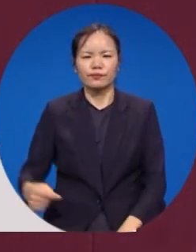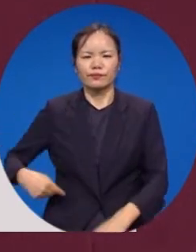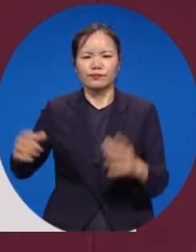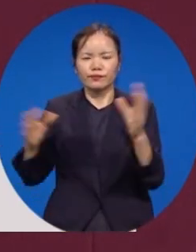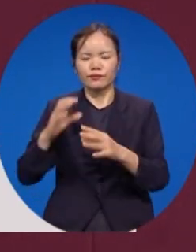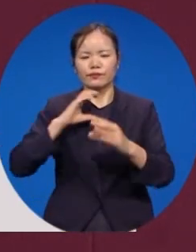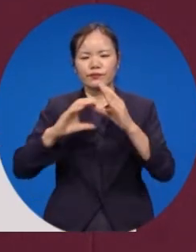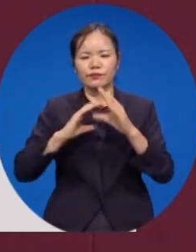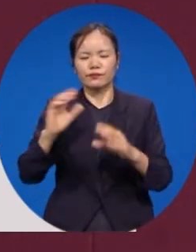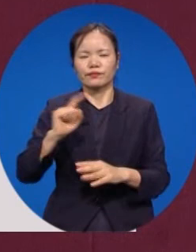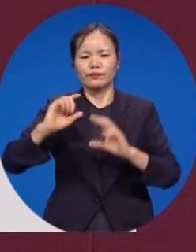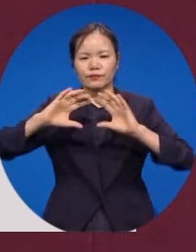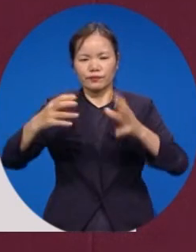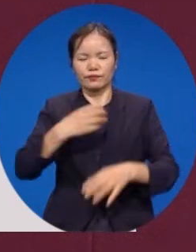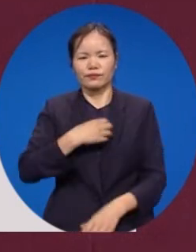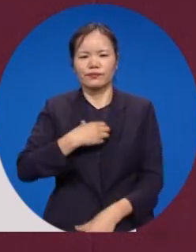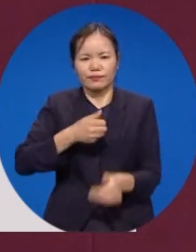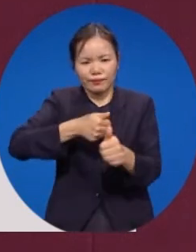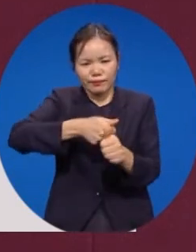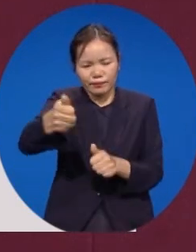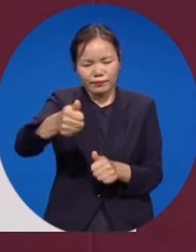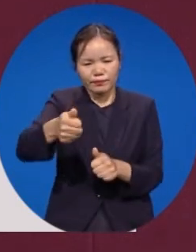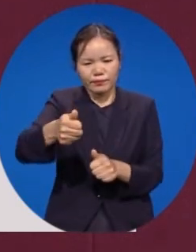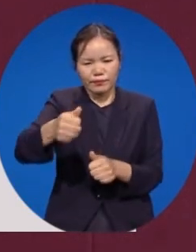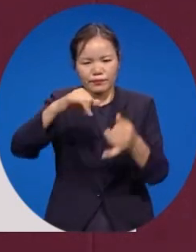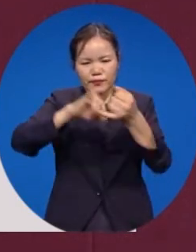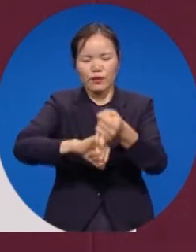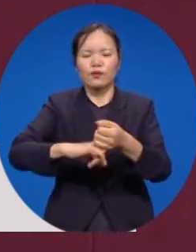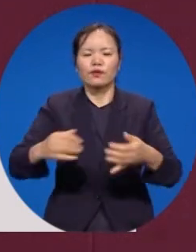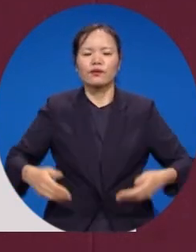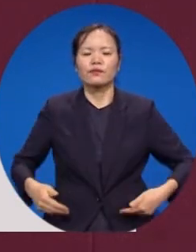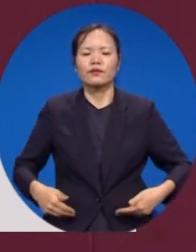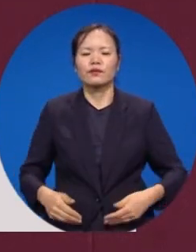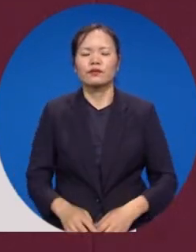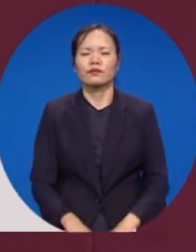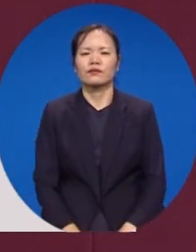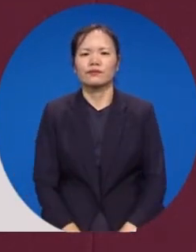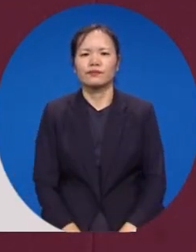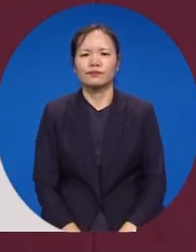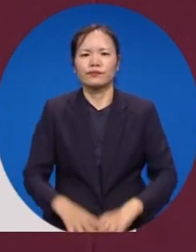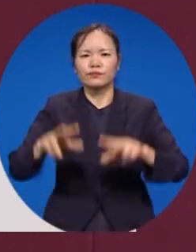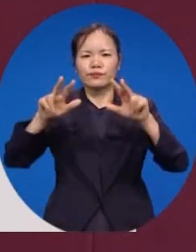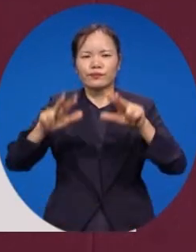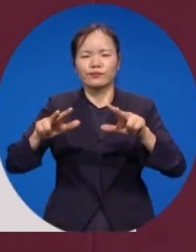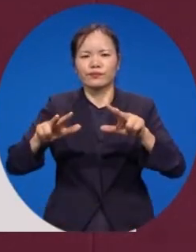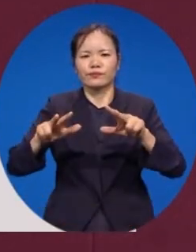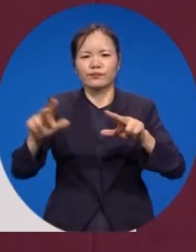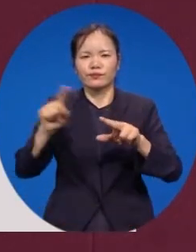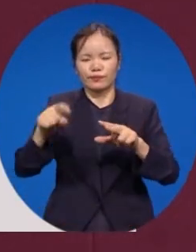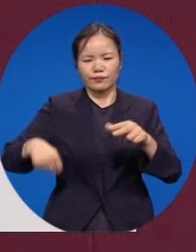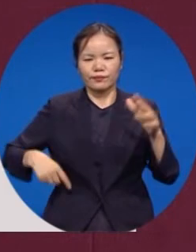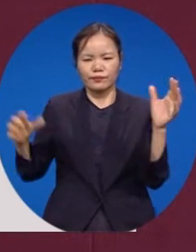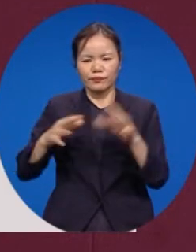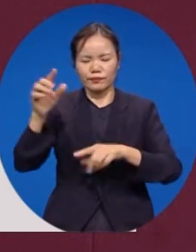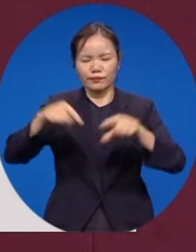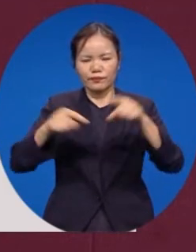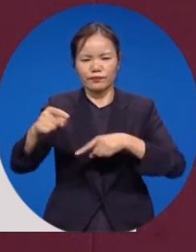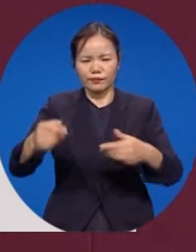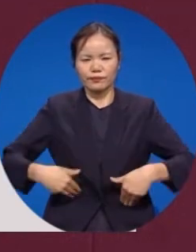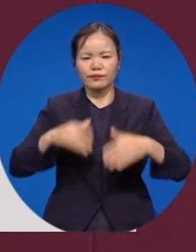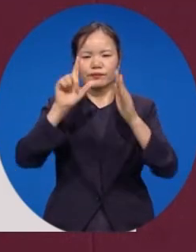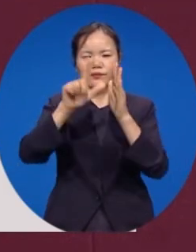협치와 소통은 국가 위기 극복의 필수 요소입니다. 지금은 바로 협치가 요구되는